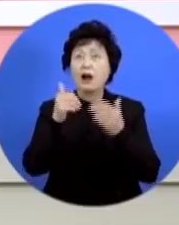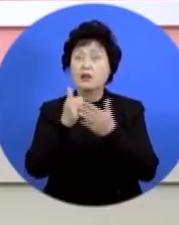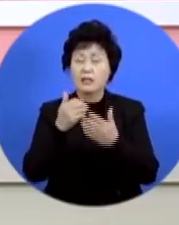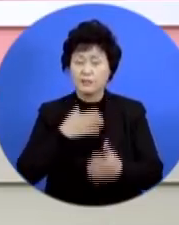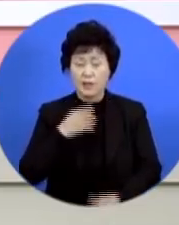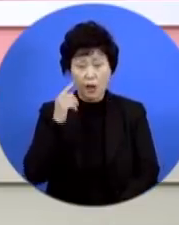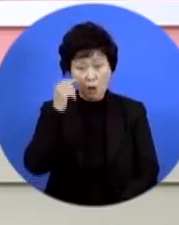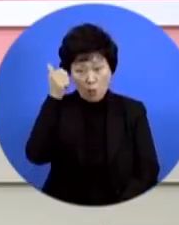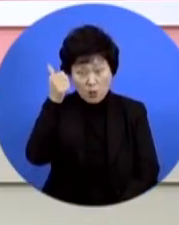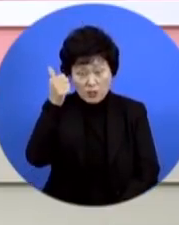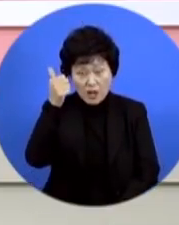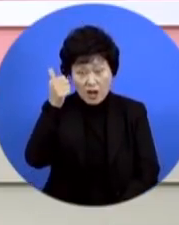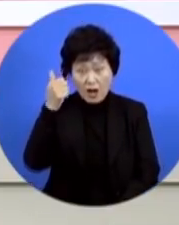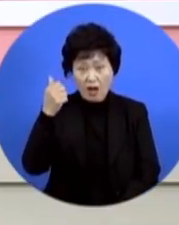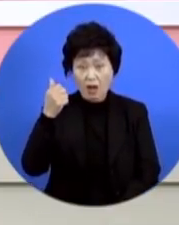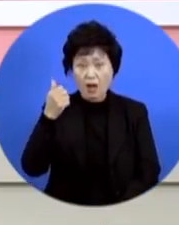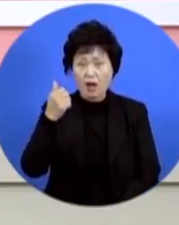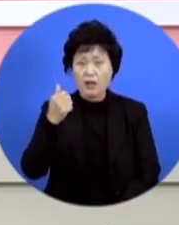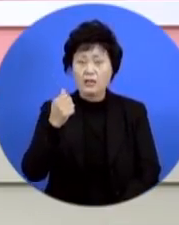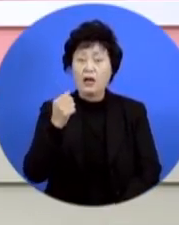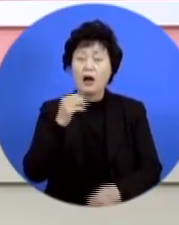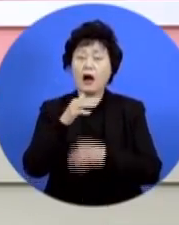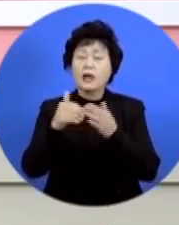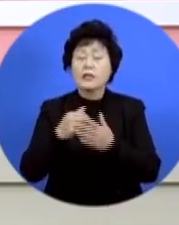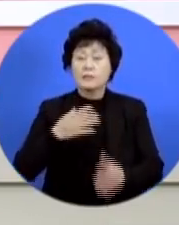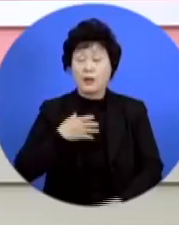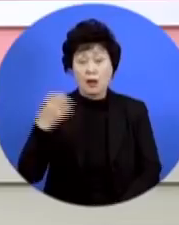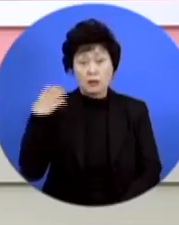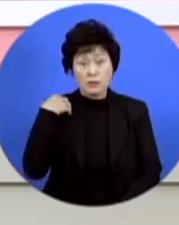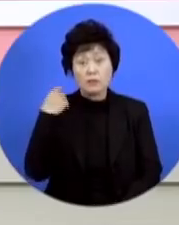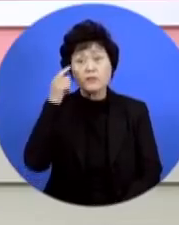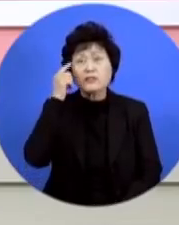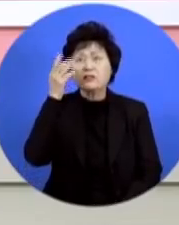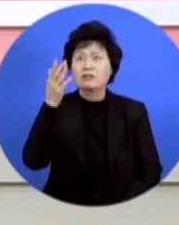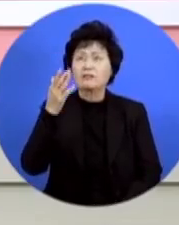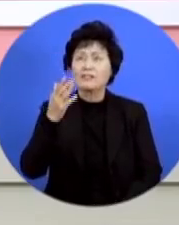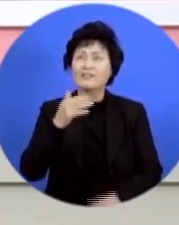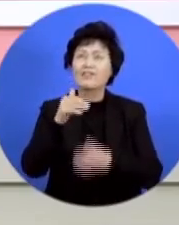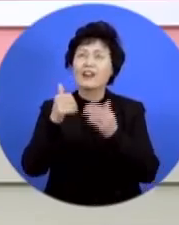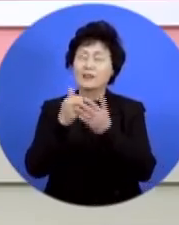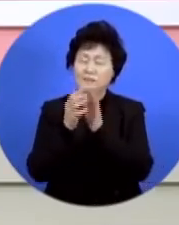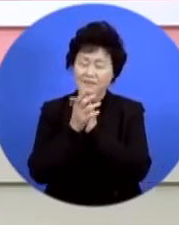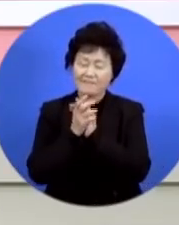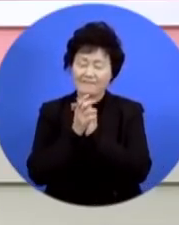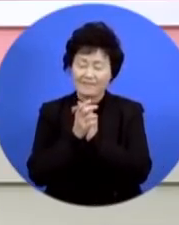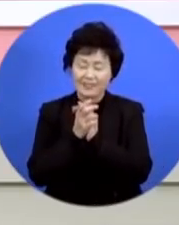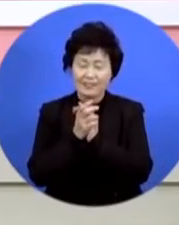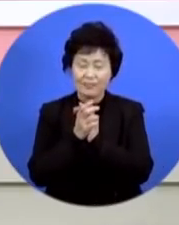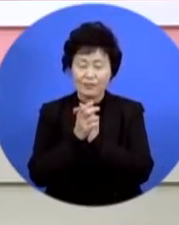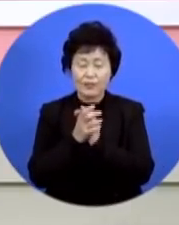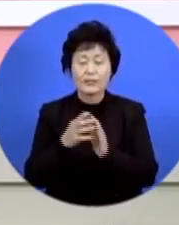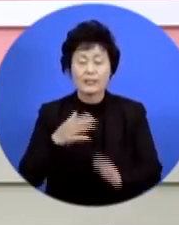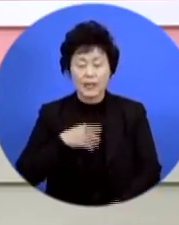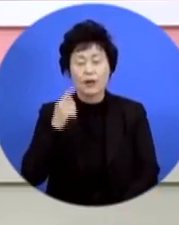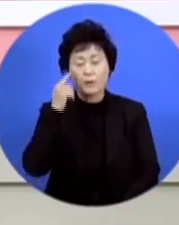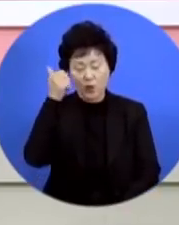거냐 뭐 이걸 하다가 딱 했는데 제가 그때 그 결정을 딱 하고